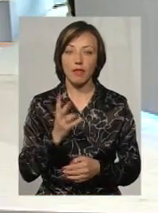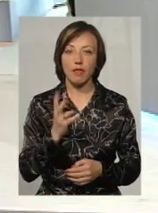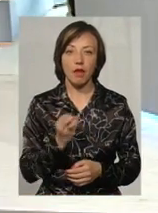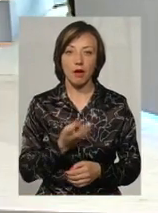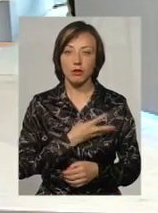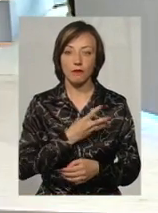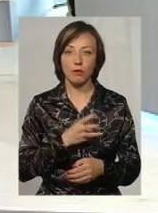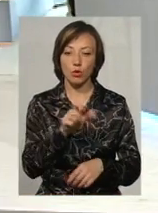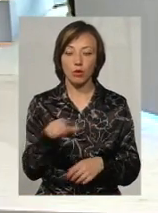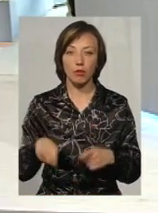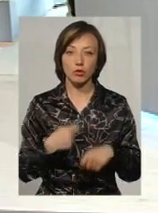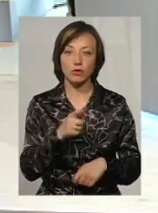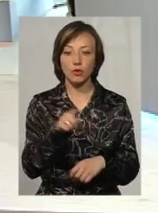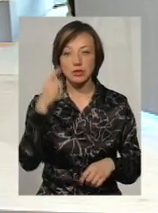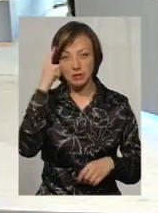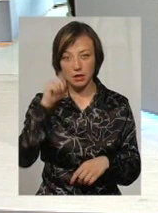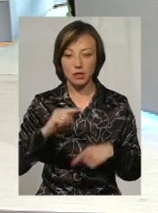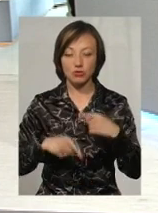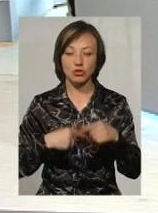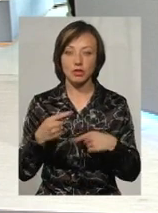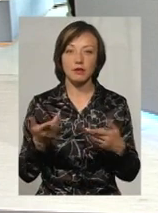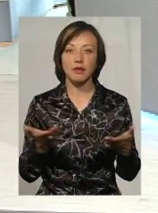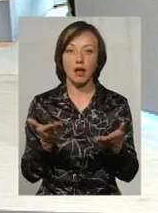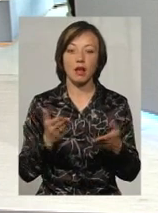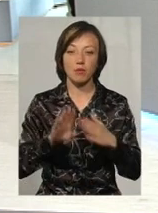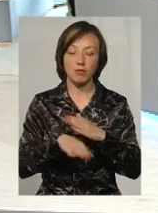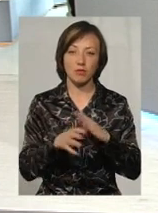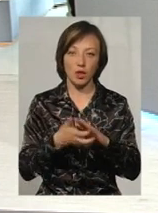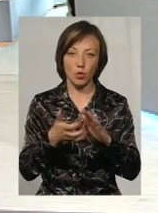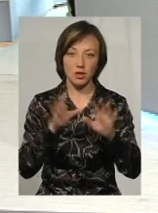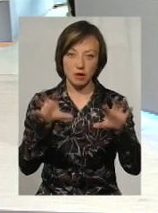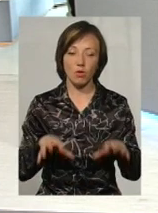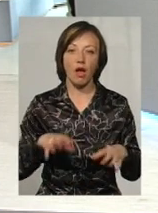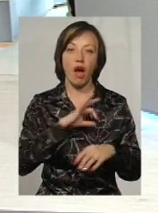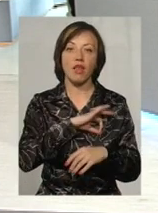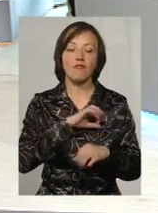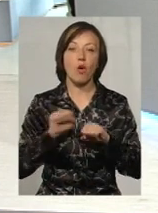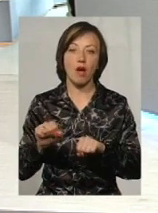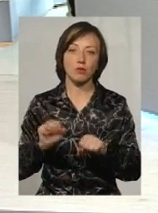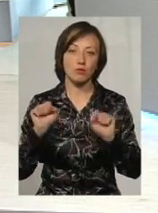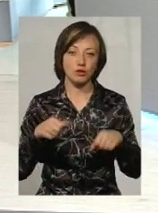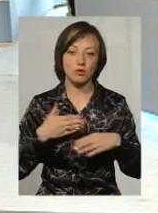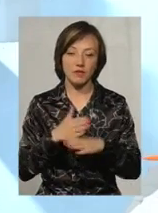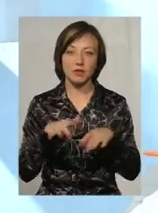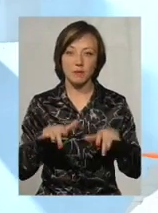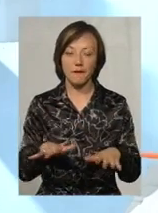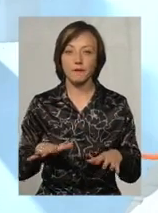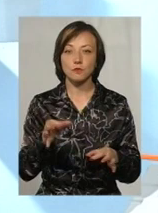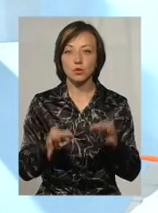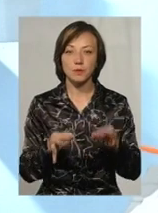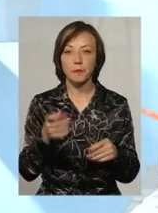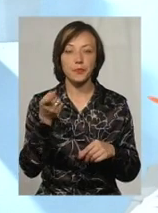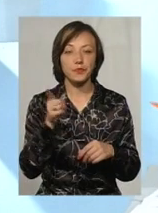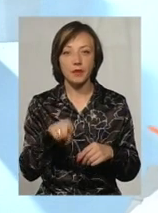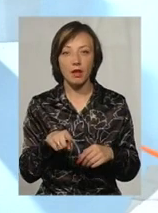не порушувати. Адже вони знають, що через деякі колізії в законі їхні адвокати можуть розвалити цю справу в суді. Не через те, що патрульні не можуть правильно оформити